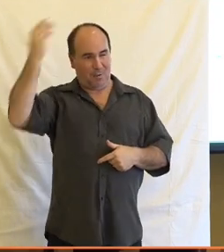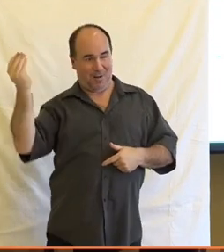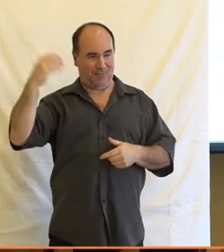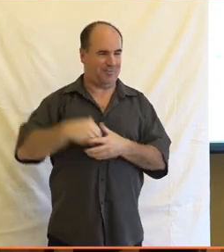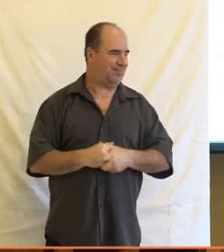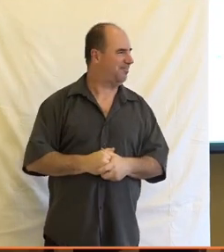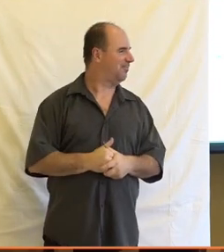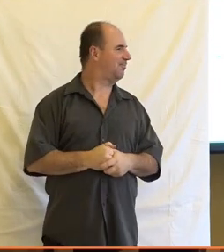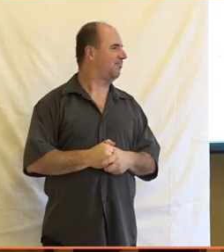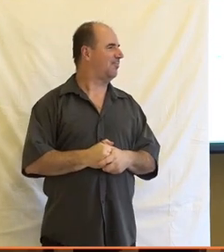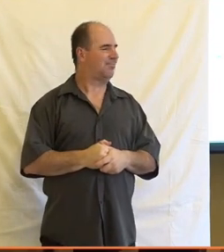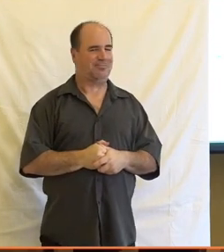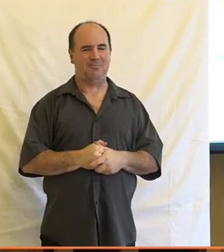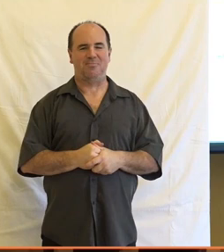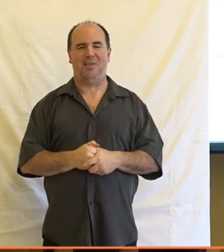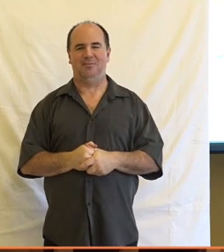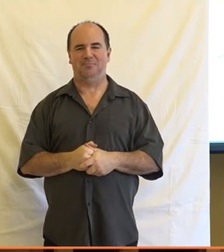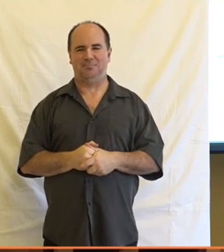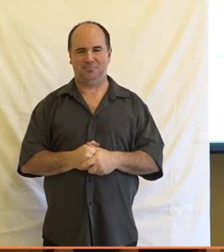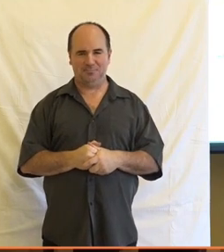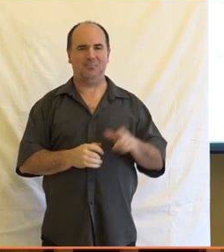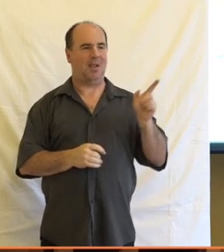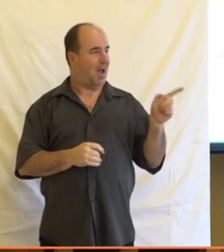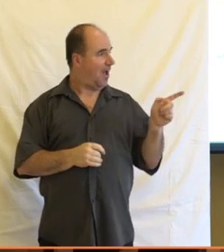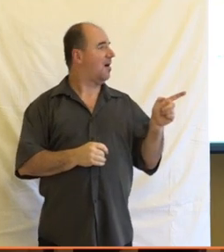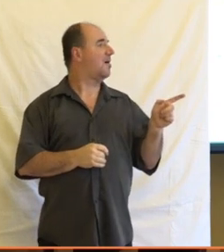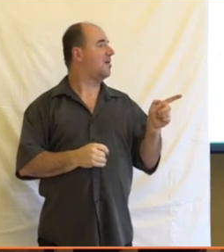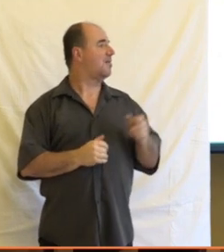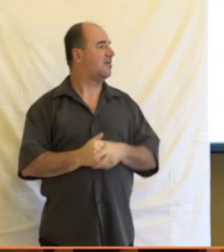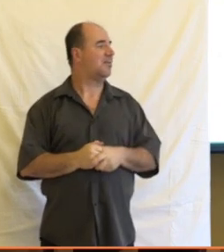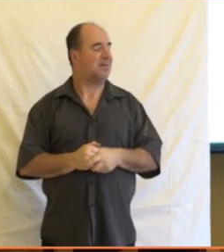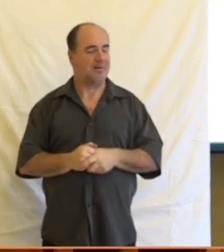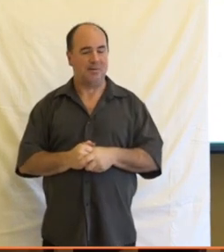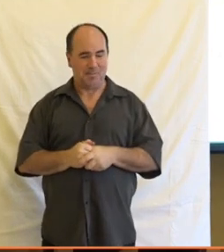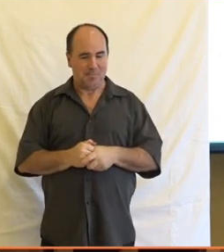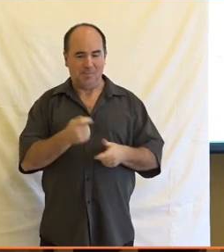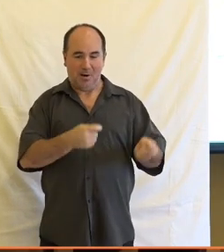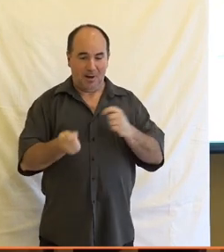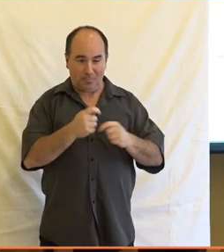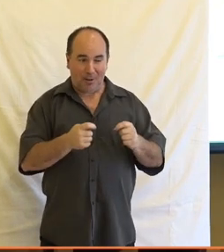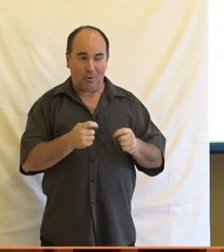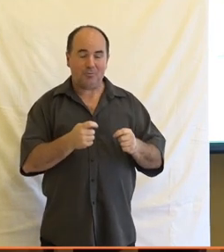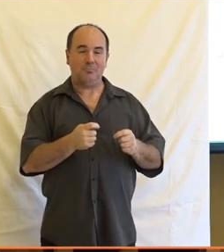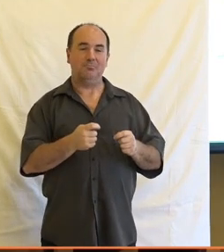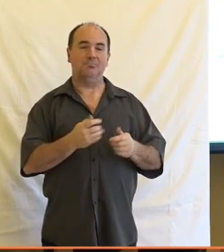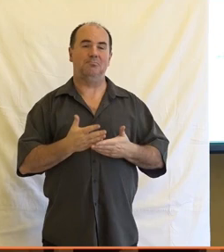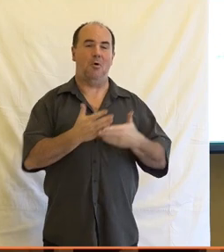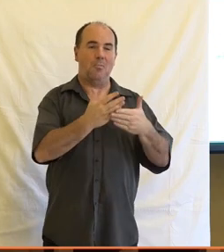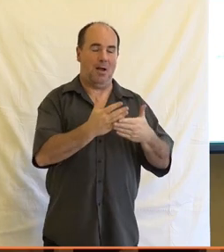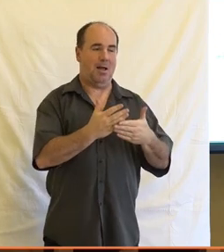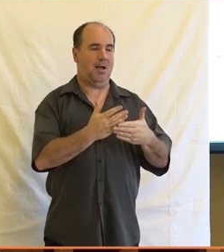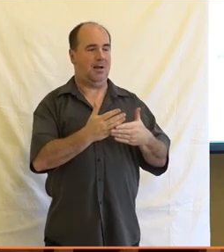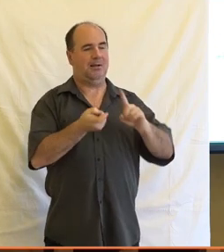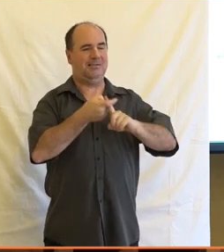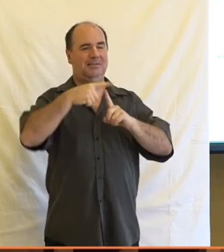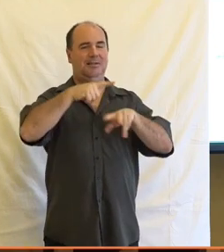Ta laboratoř se věnuje podpoře startupů s dopadem, včetně startupů, které vlastně